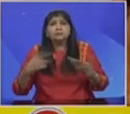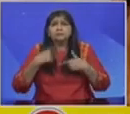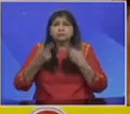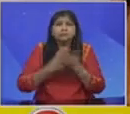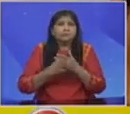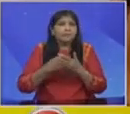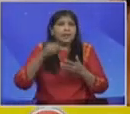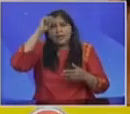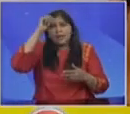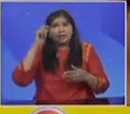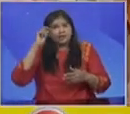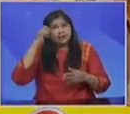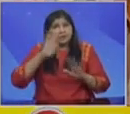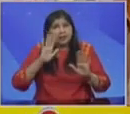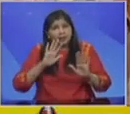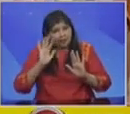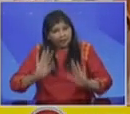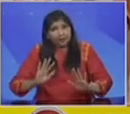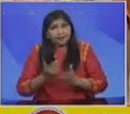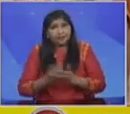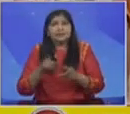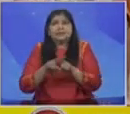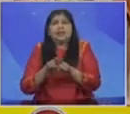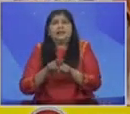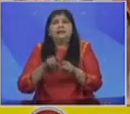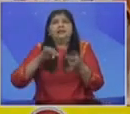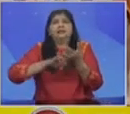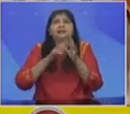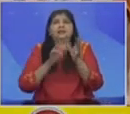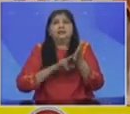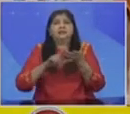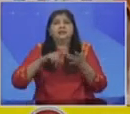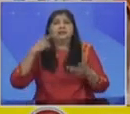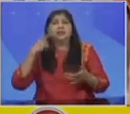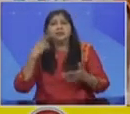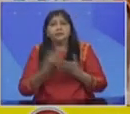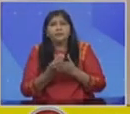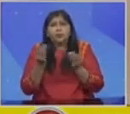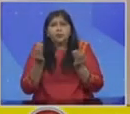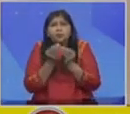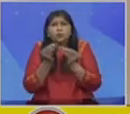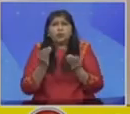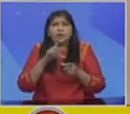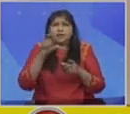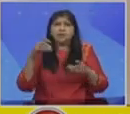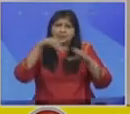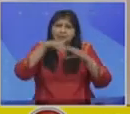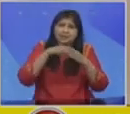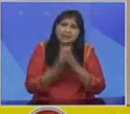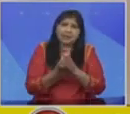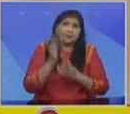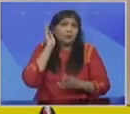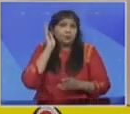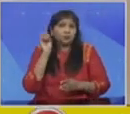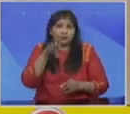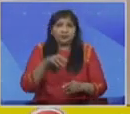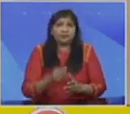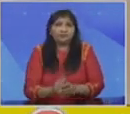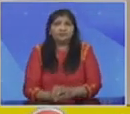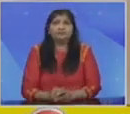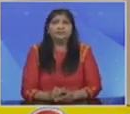कमेंट्री संस्कृत में भी की जाती है। अभी मैंने उस कमेंट्री का एक बहुत ही छोटा सा हिस्सा आपको